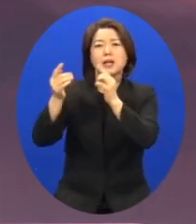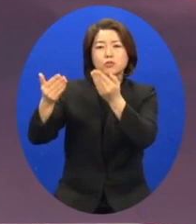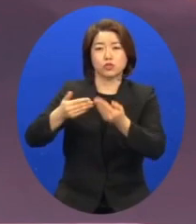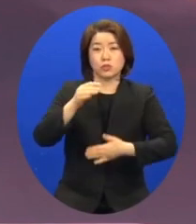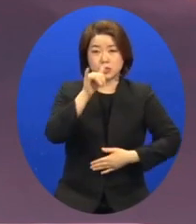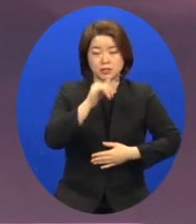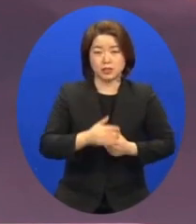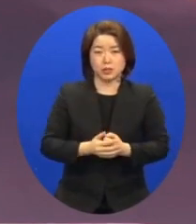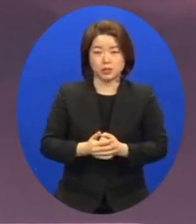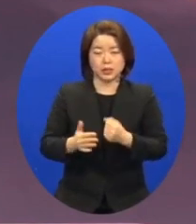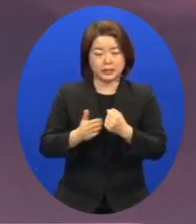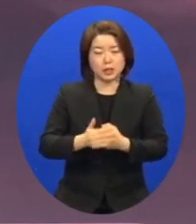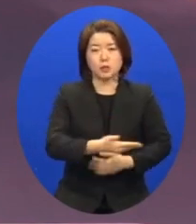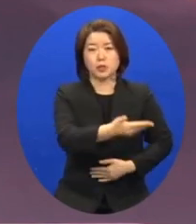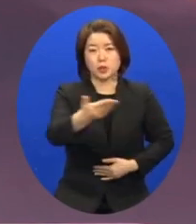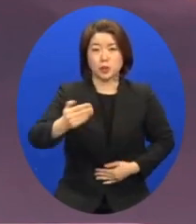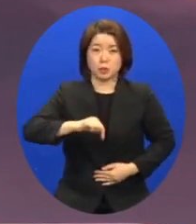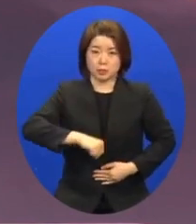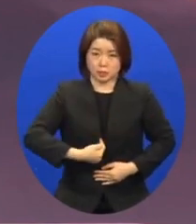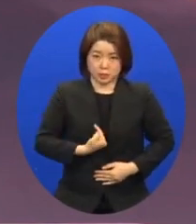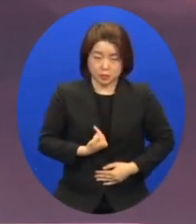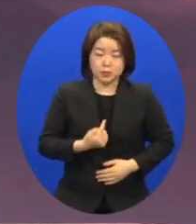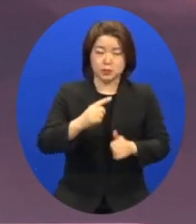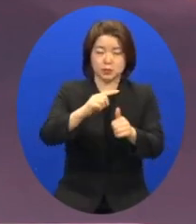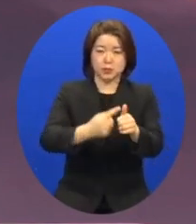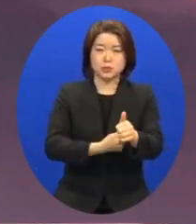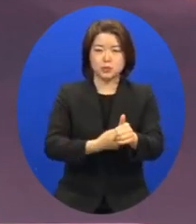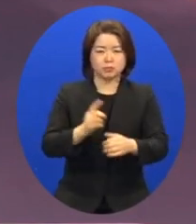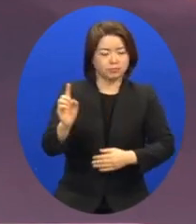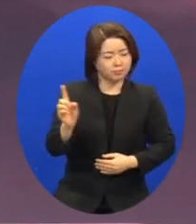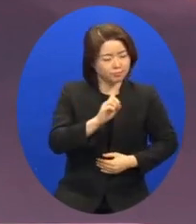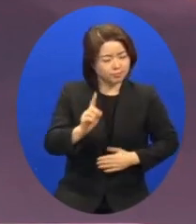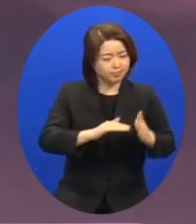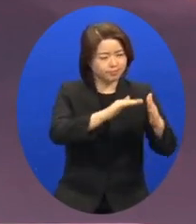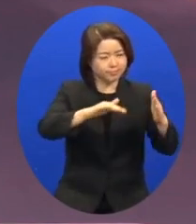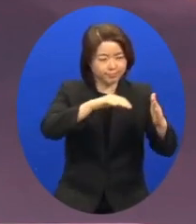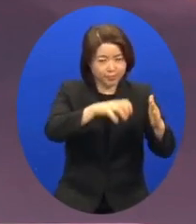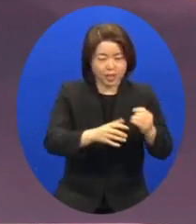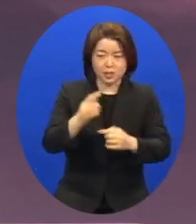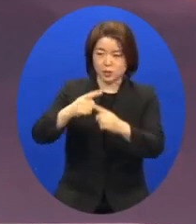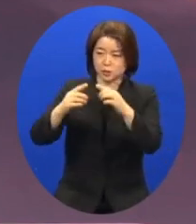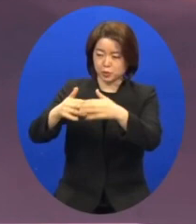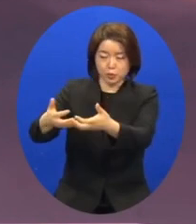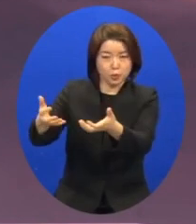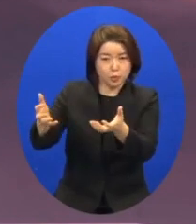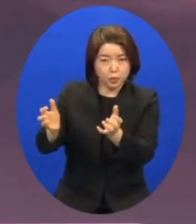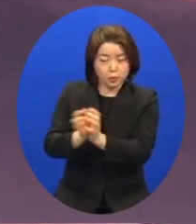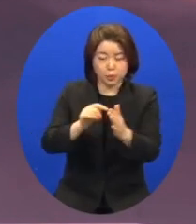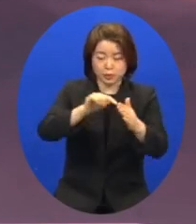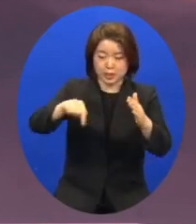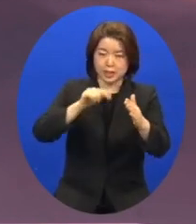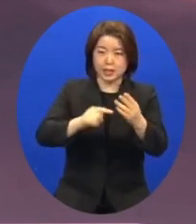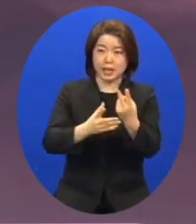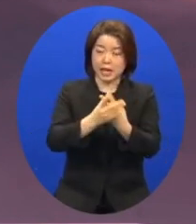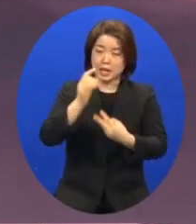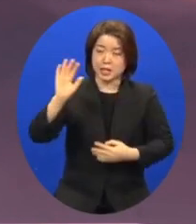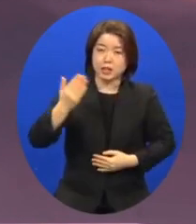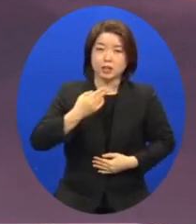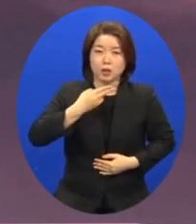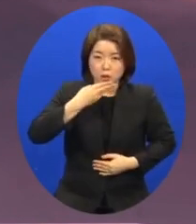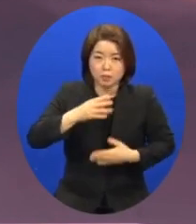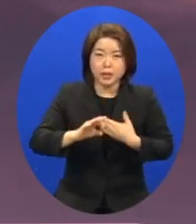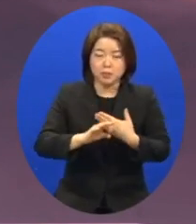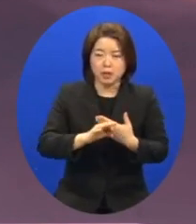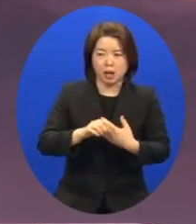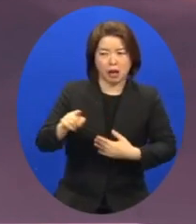여러분 스스로가 도무지 가정이나 교회 공동체 안에 하나 됨이 없다면 그건